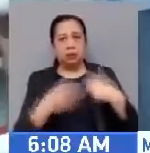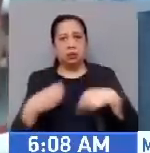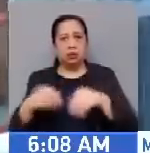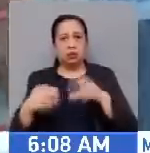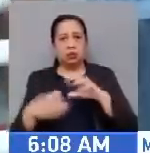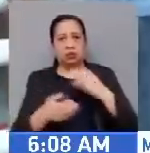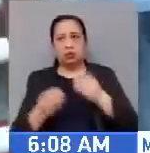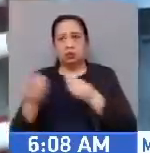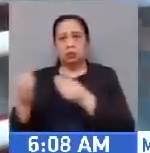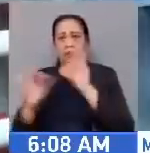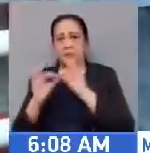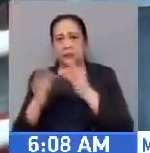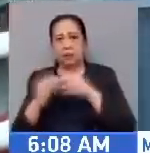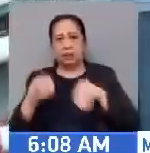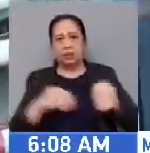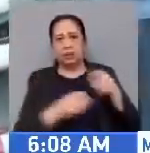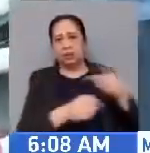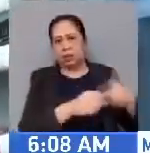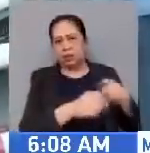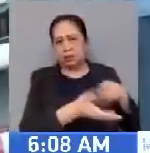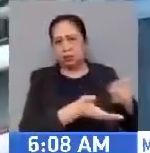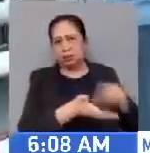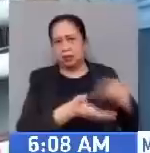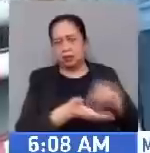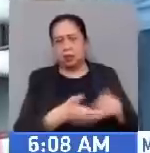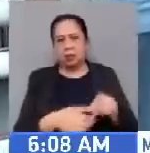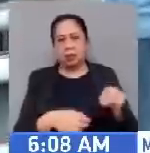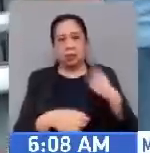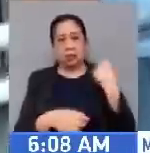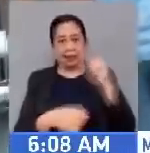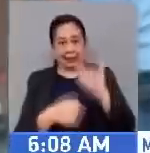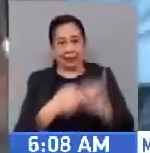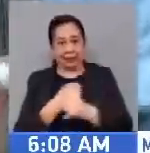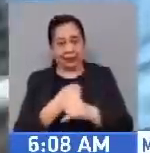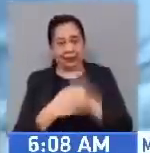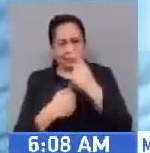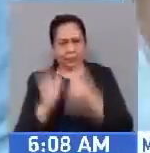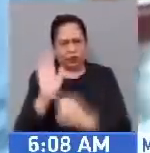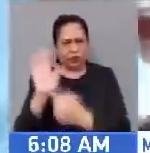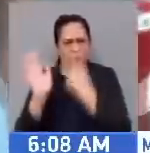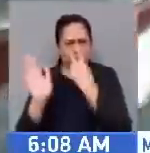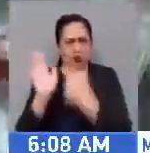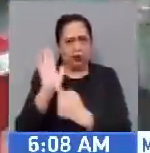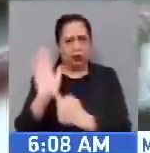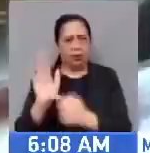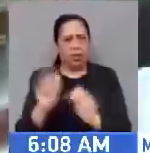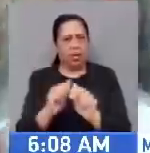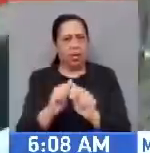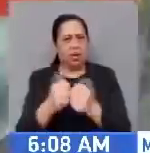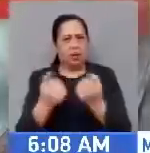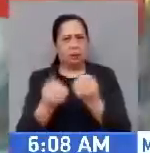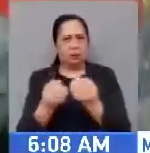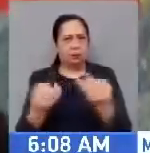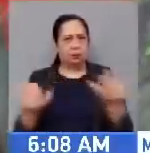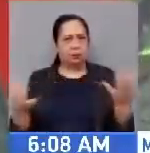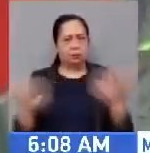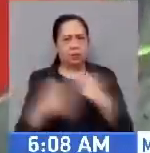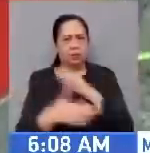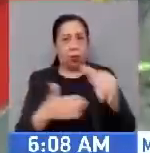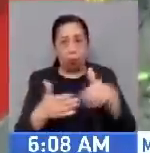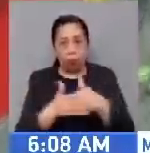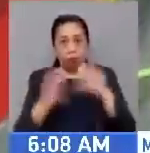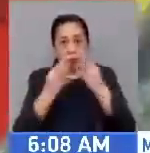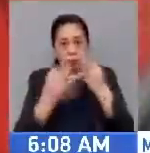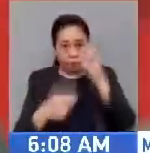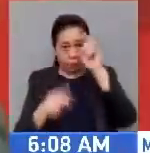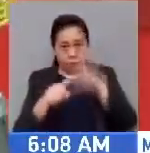bang sinasandalan nyo ngayon? Ito po yung jeep ninyo. Pakita lang po natin. So, gano'n po kayo karami na buong pamilya nyo po ba nakatira ngayon dito?